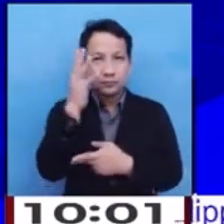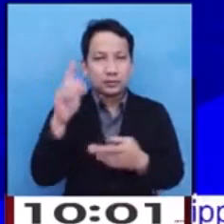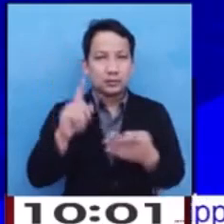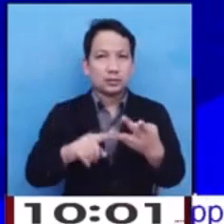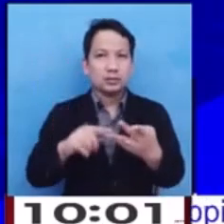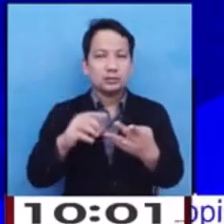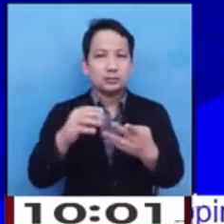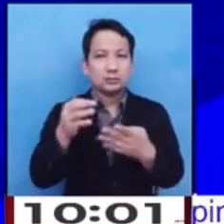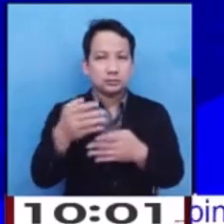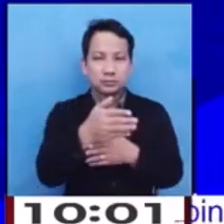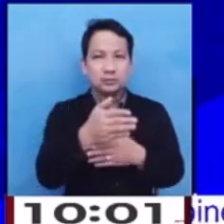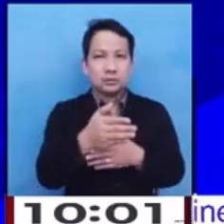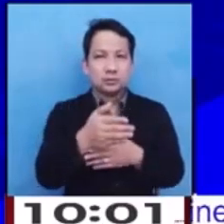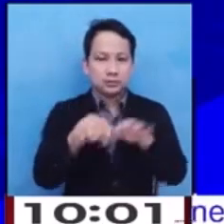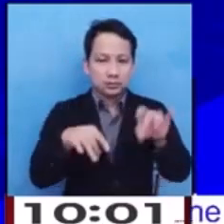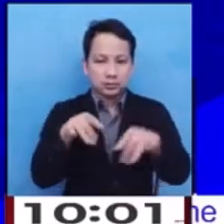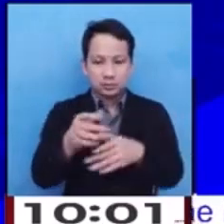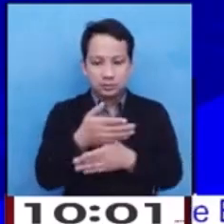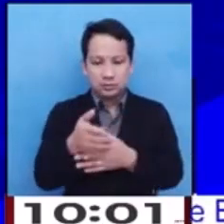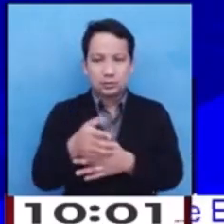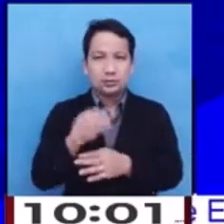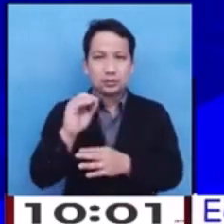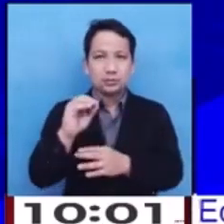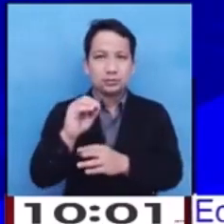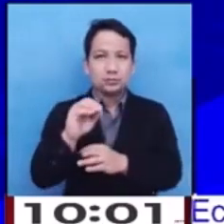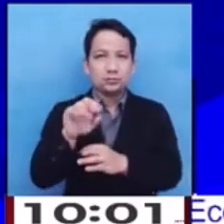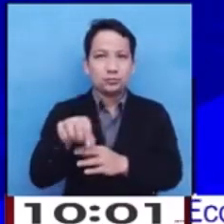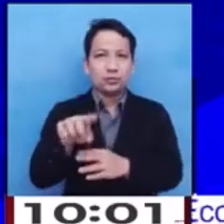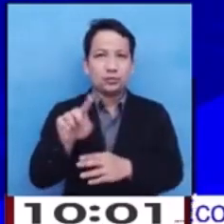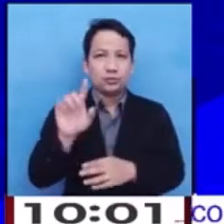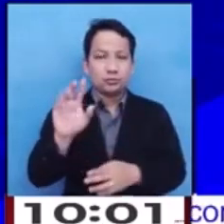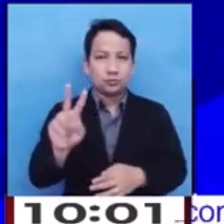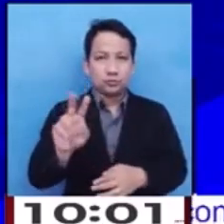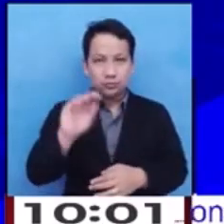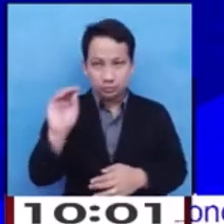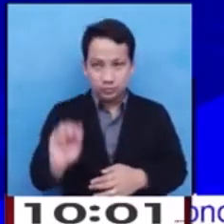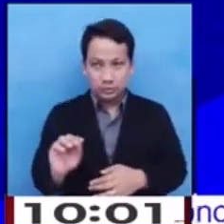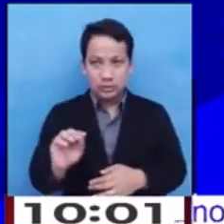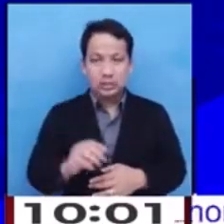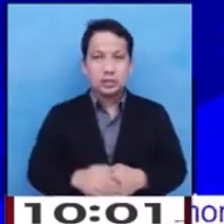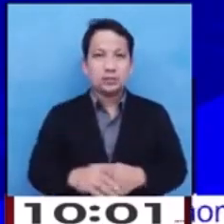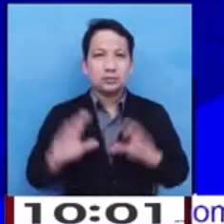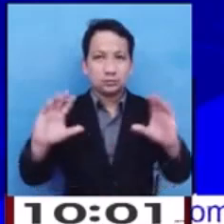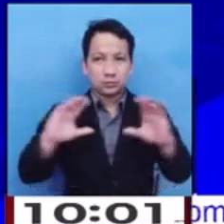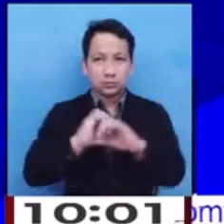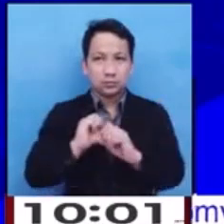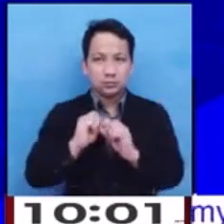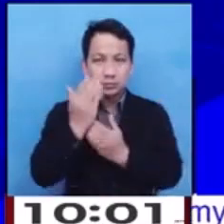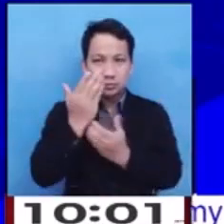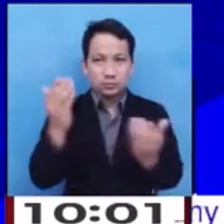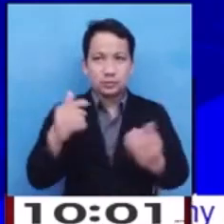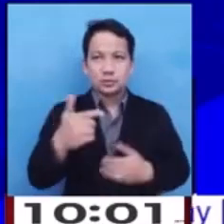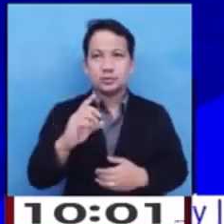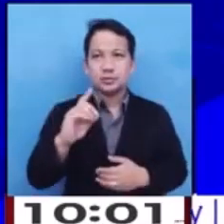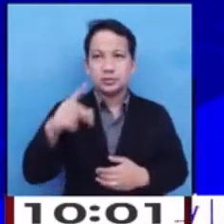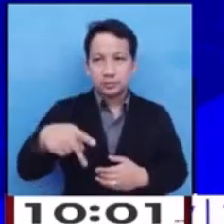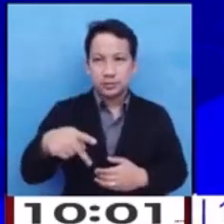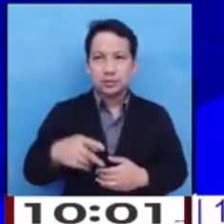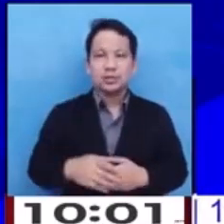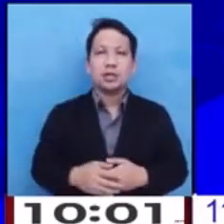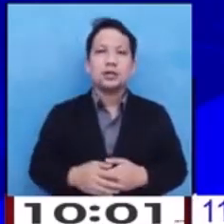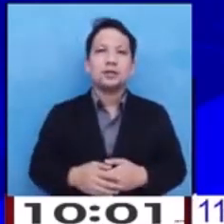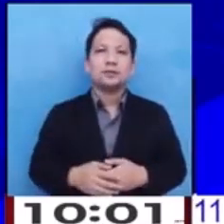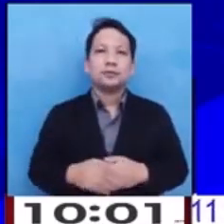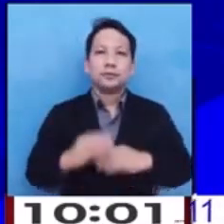ay nakapag-ambag ng 0.2 percentage points sa kabuuang pagtaas ng GDP.